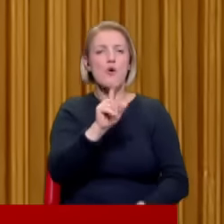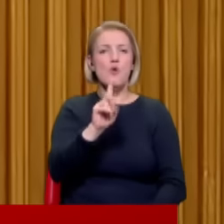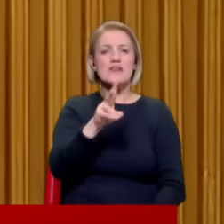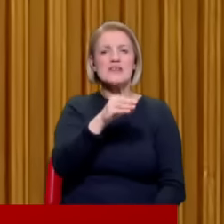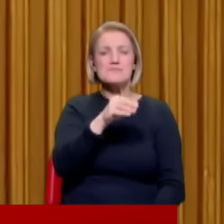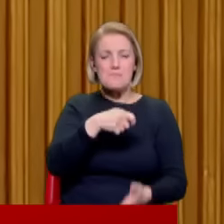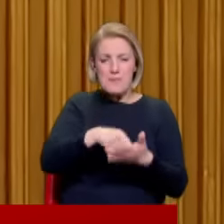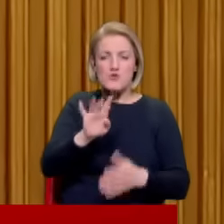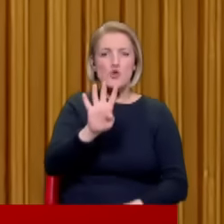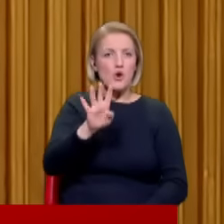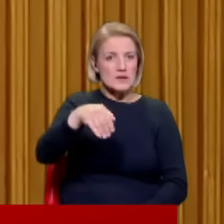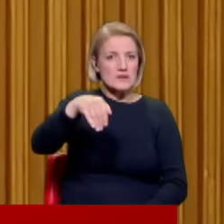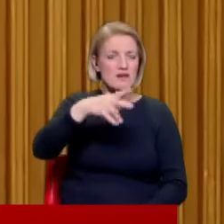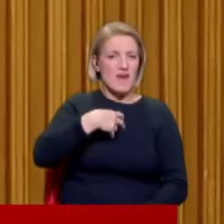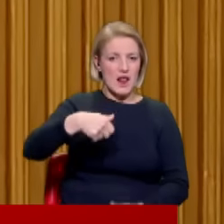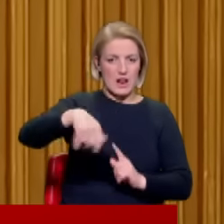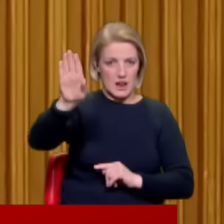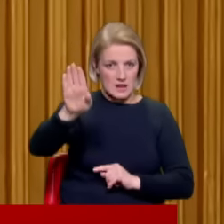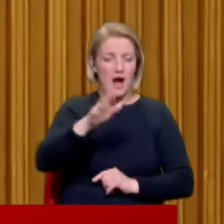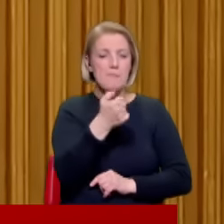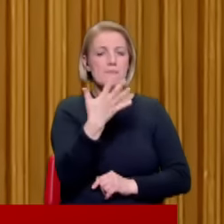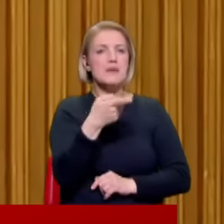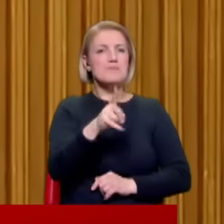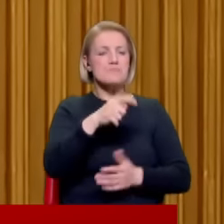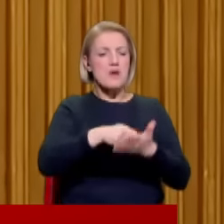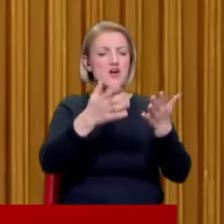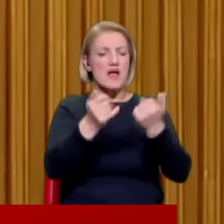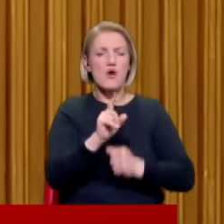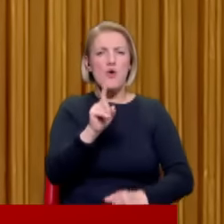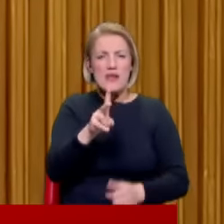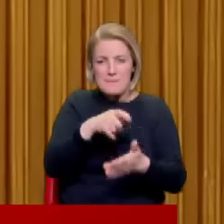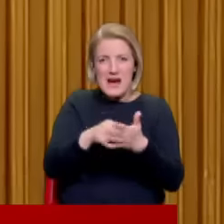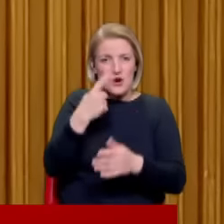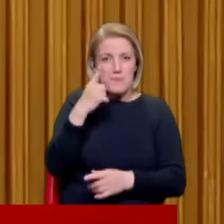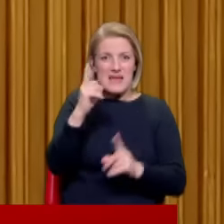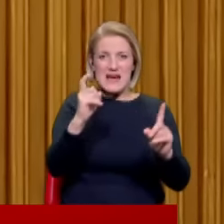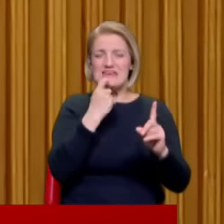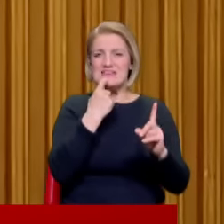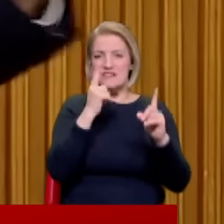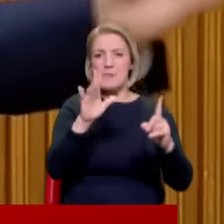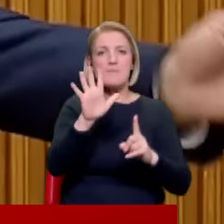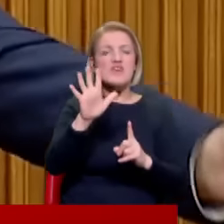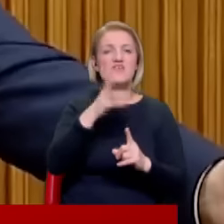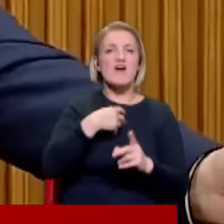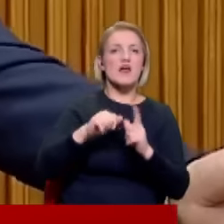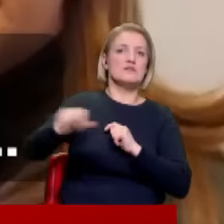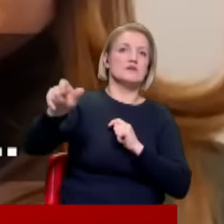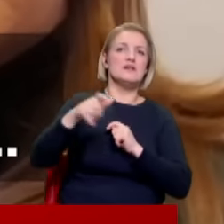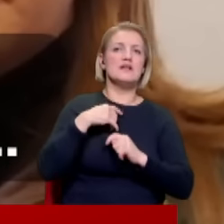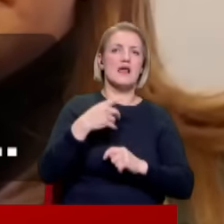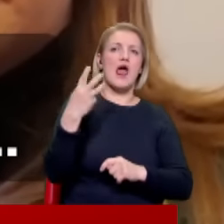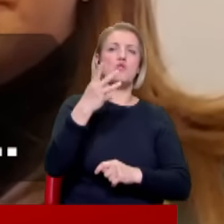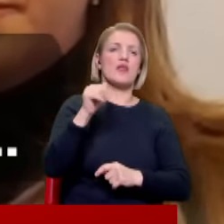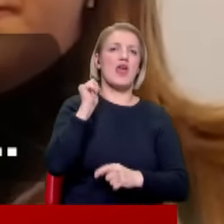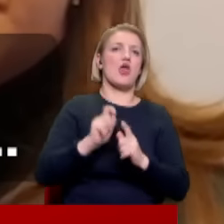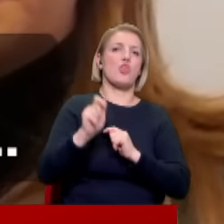maaştan 4'ünü, 65 bin lira alan 12 maaştan neredeyse 5'ini vergiye veriyor. Tayyip Bey'e geri veriyorum diyor. Ocak